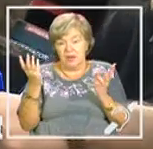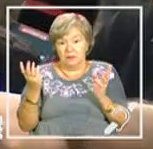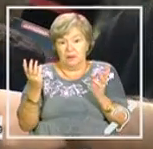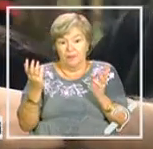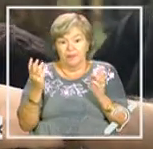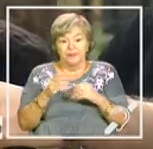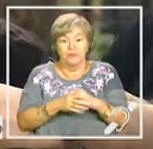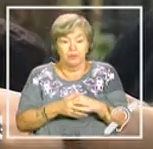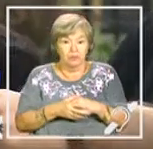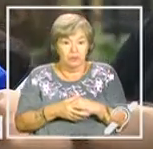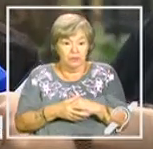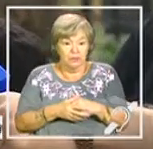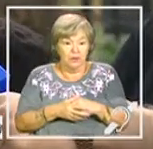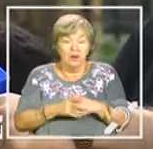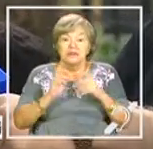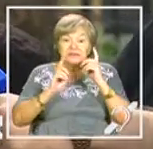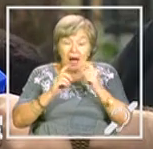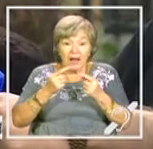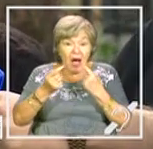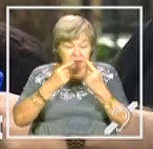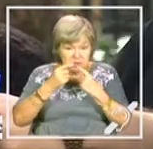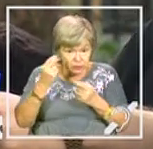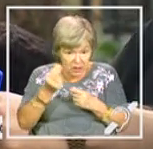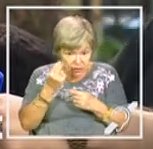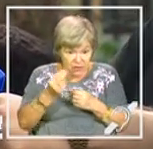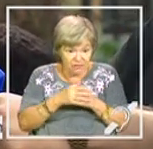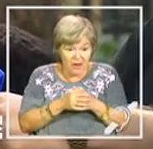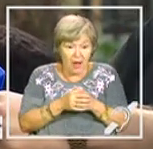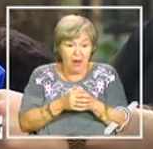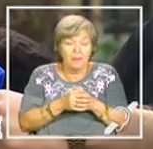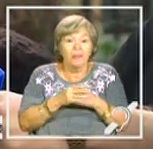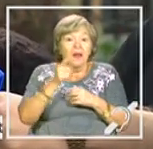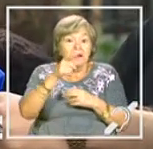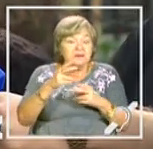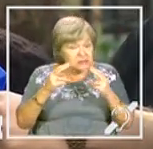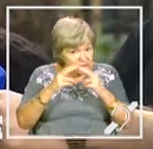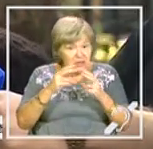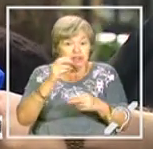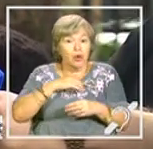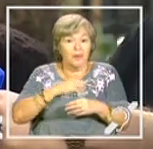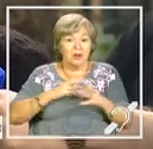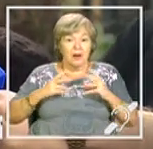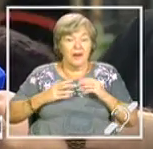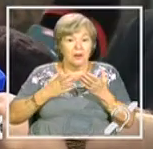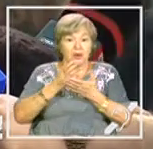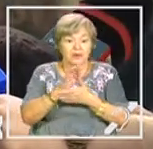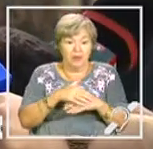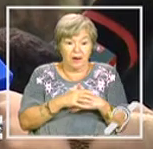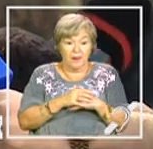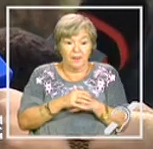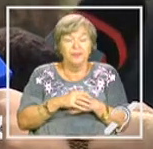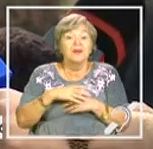Ciucă, a fost o, dacă a fost o discuție, m-am văzut foarte des cu domnul Nicolae Ciucă, dacă ați vrea să-mi dați datele